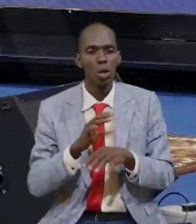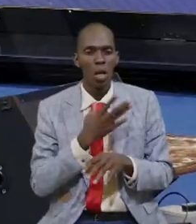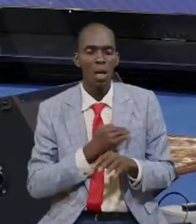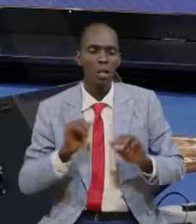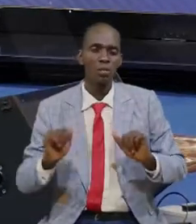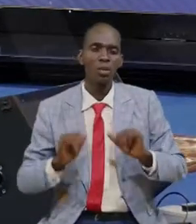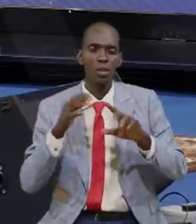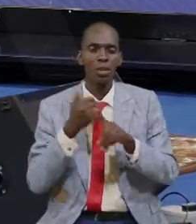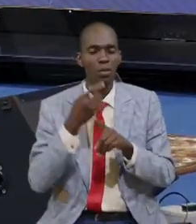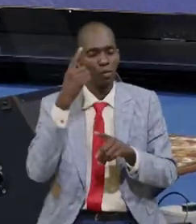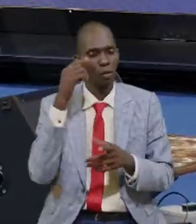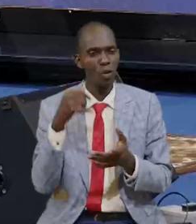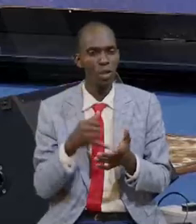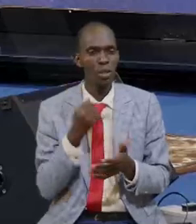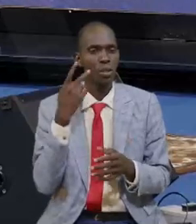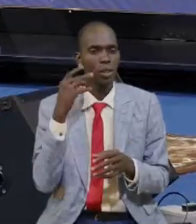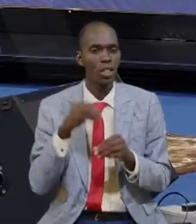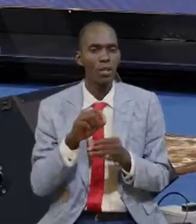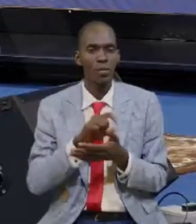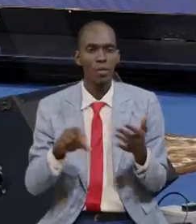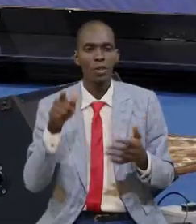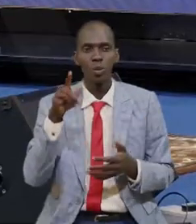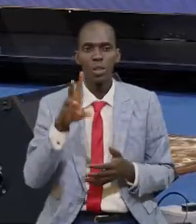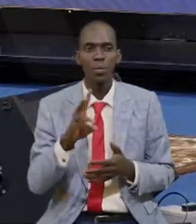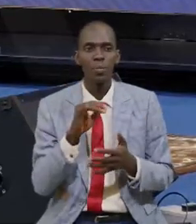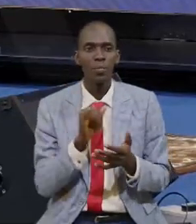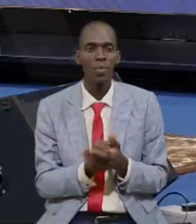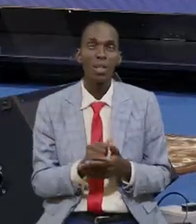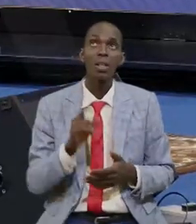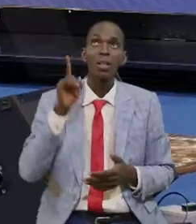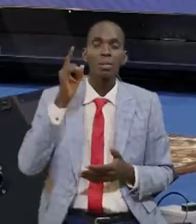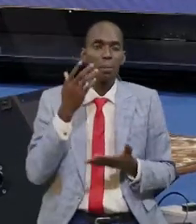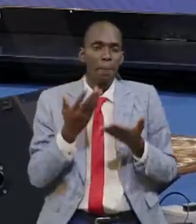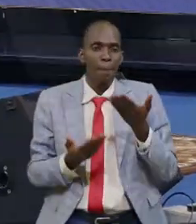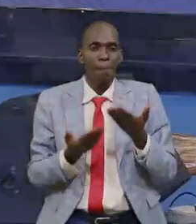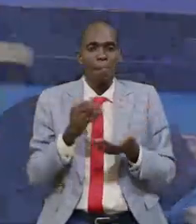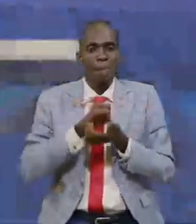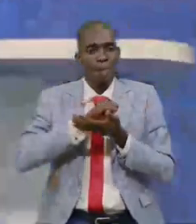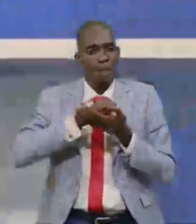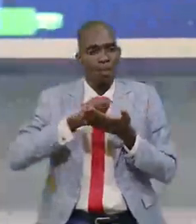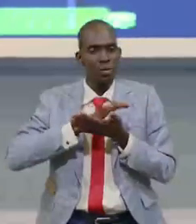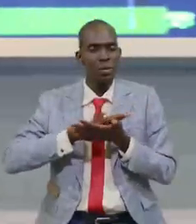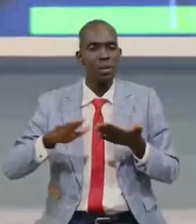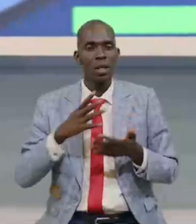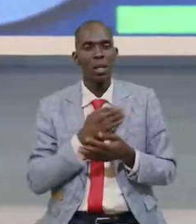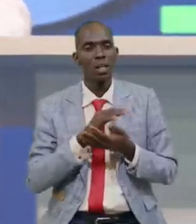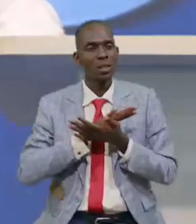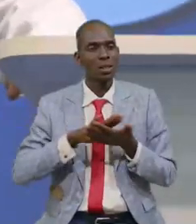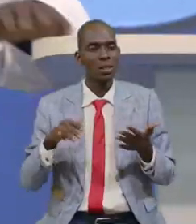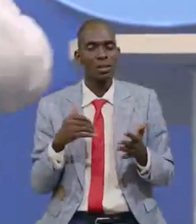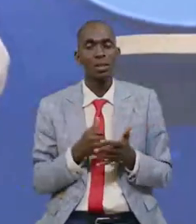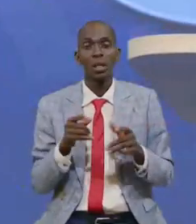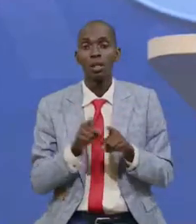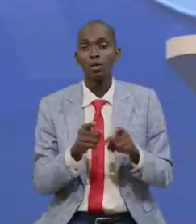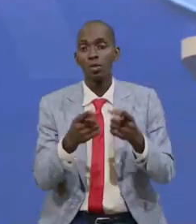lui-même pour elle. Verset 26. Afin de la sanctifier par la